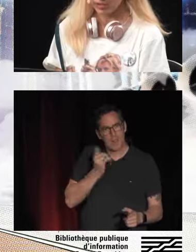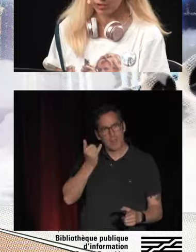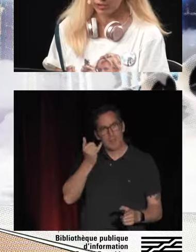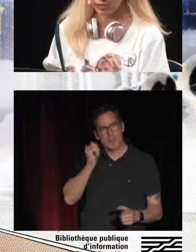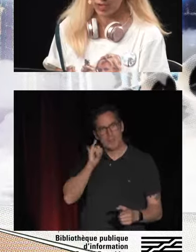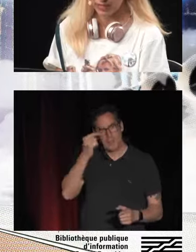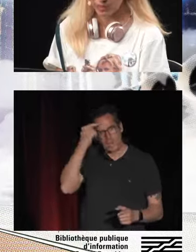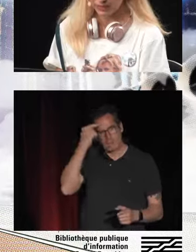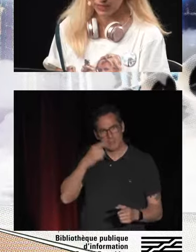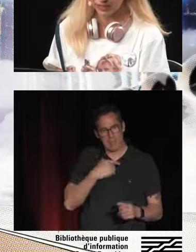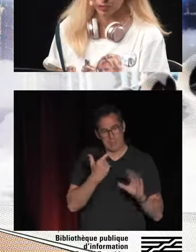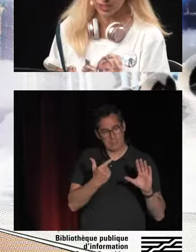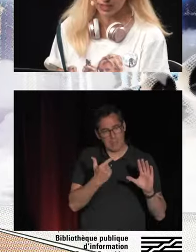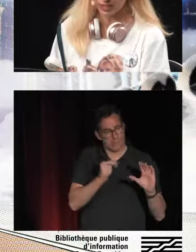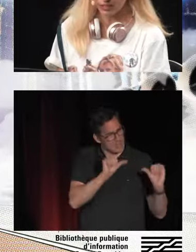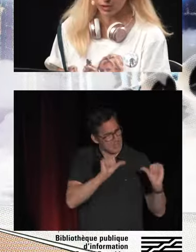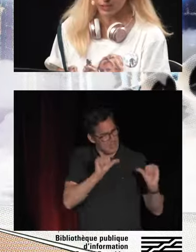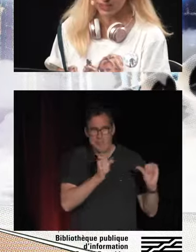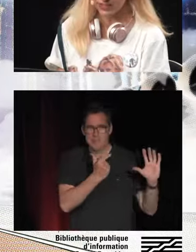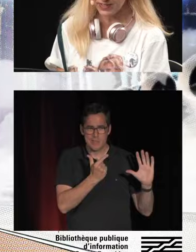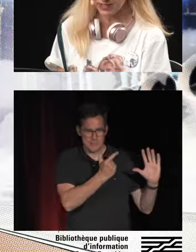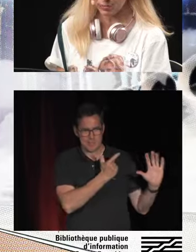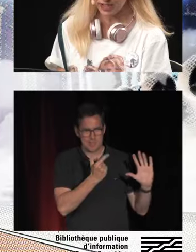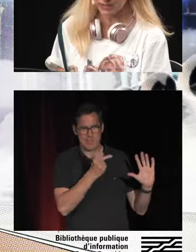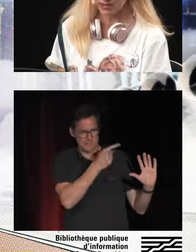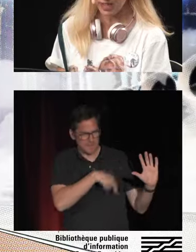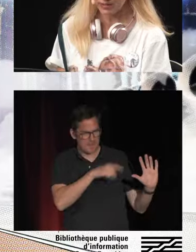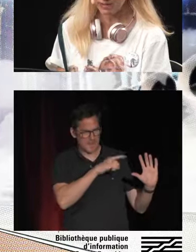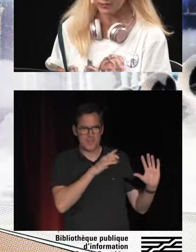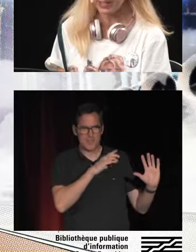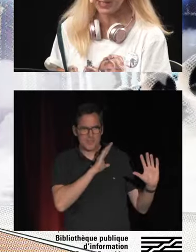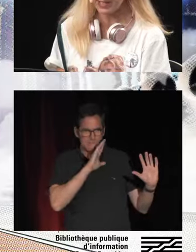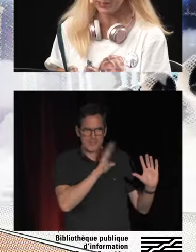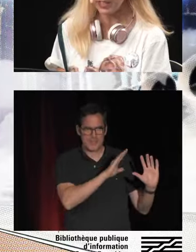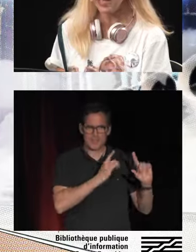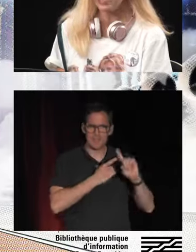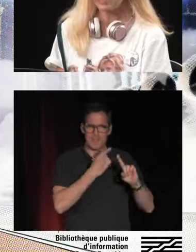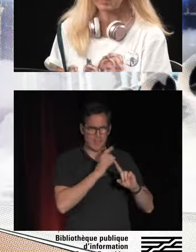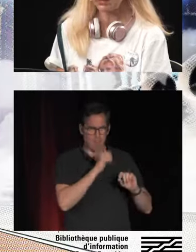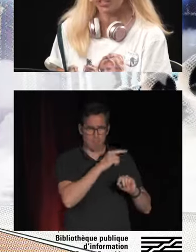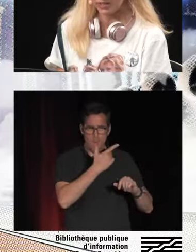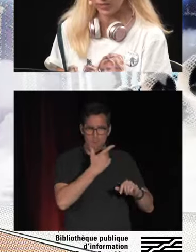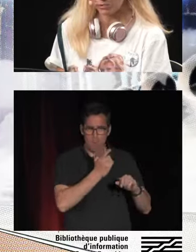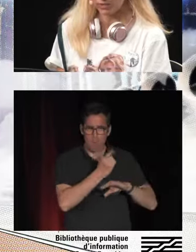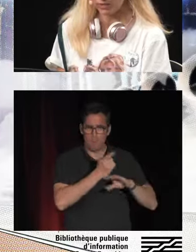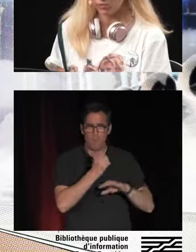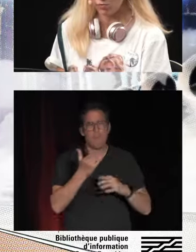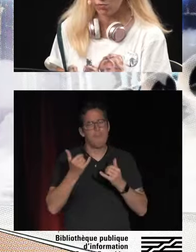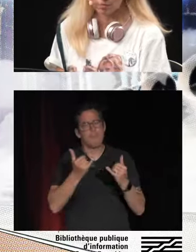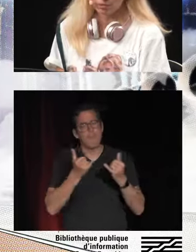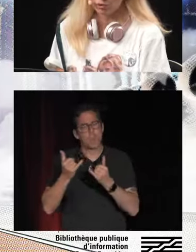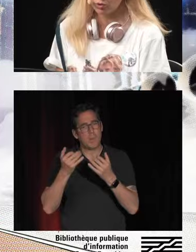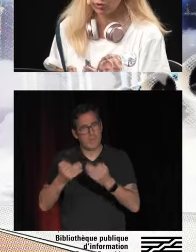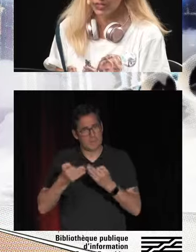7 personnages qui roulent avec moi. Et ils ont chacun leur spécificité. Ils ont chacun une arme qu'ils peuvent utiliser à l'infini. C'est pas comme dans les Mario Kart suivants